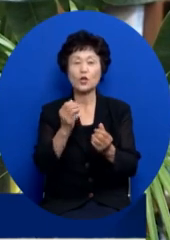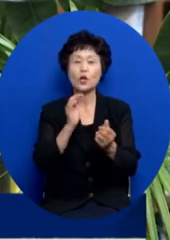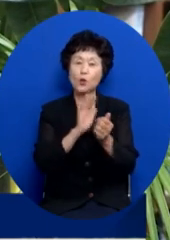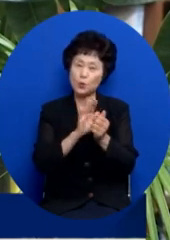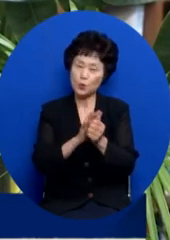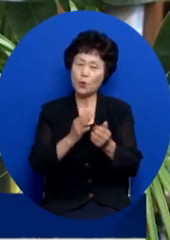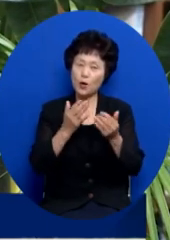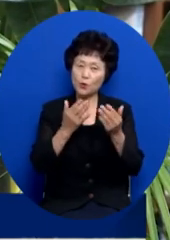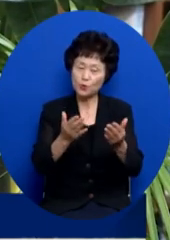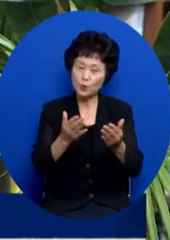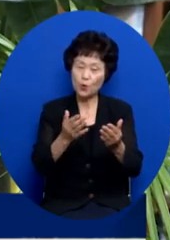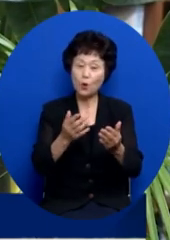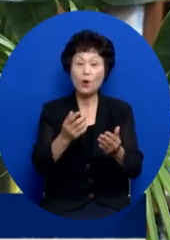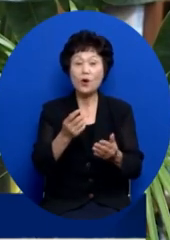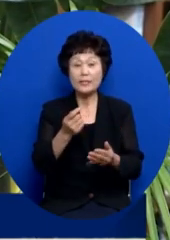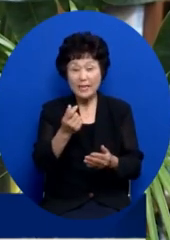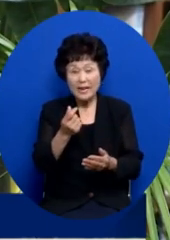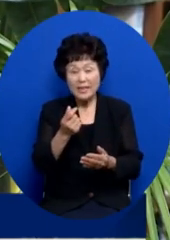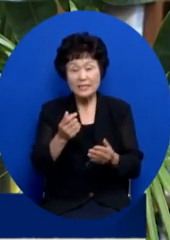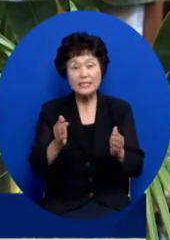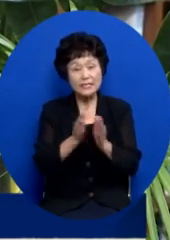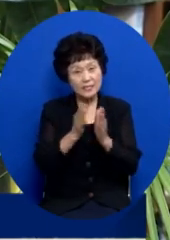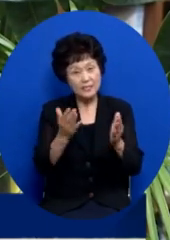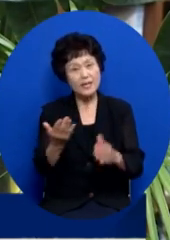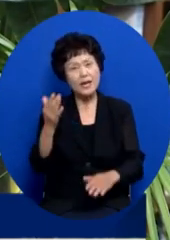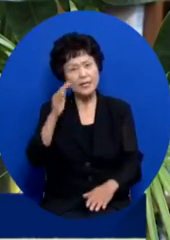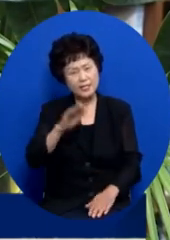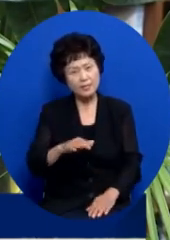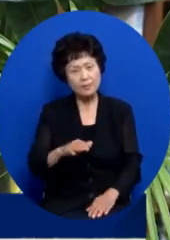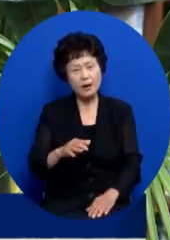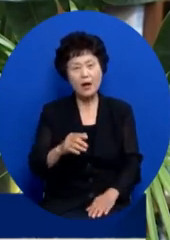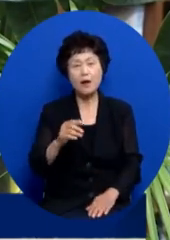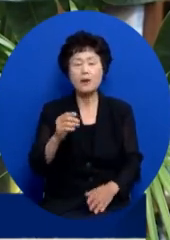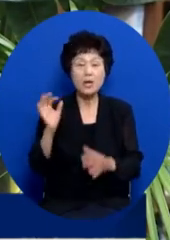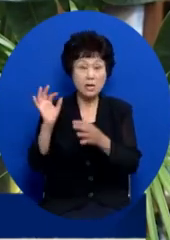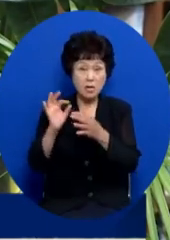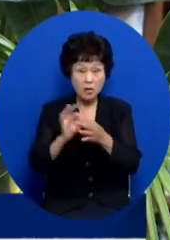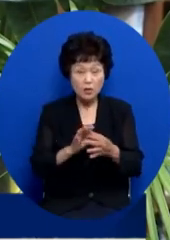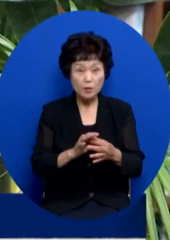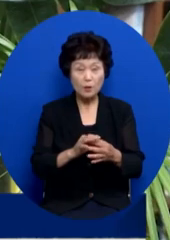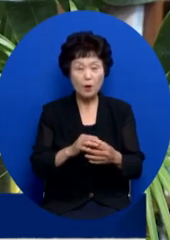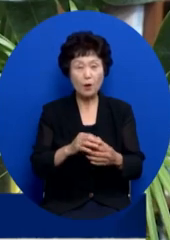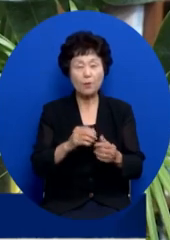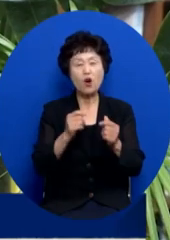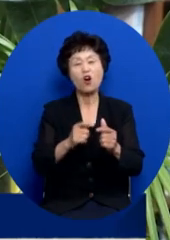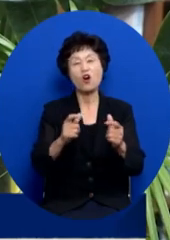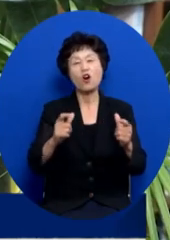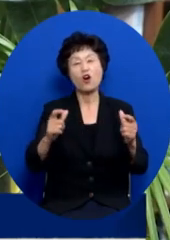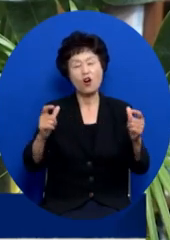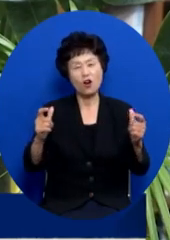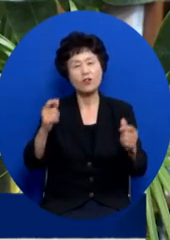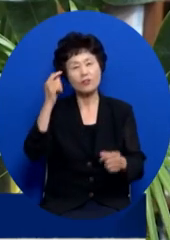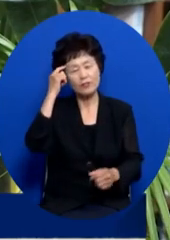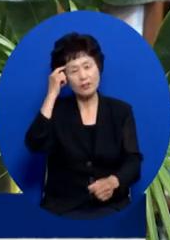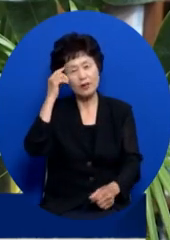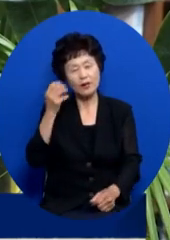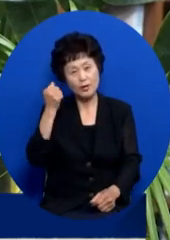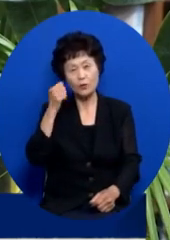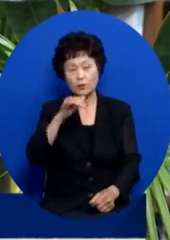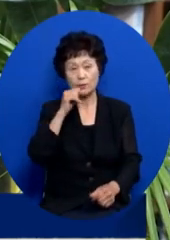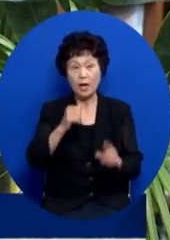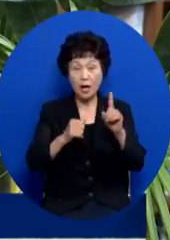도와주고 찾기 시작하겠지만 아마 이게 굴러가다 보면 커지지 않겠는가 이런 마음으로 시작했고